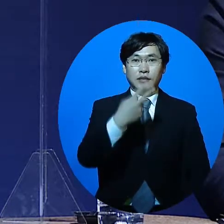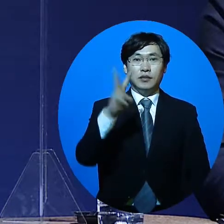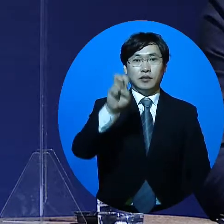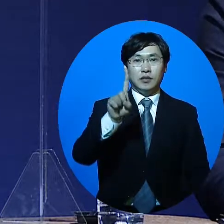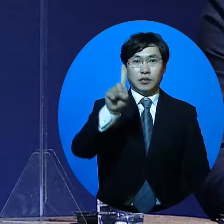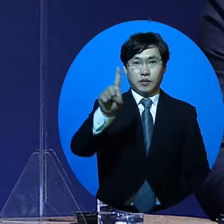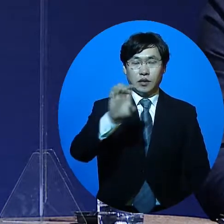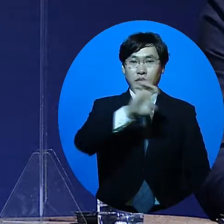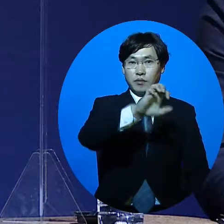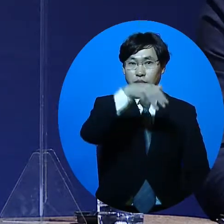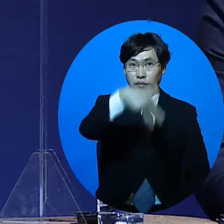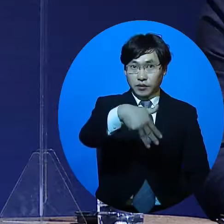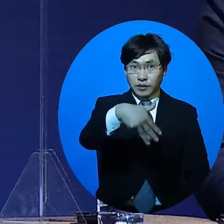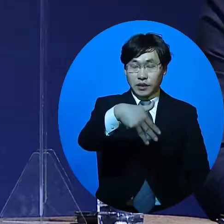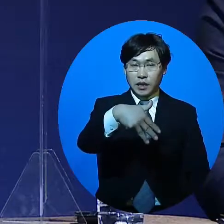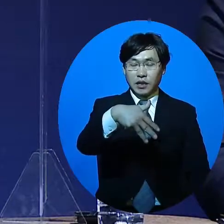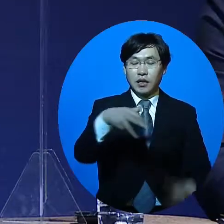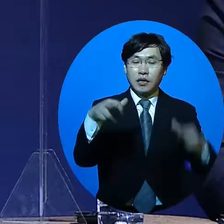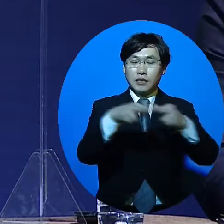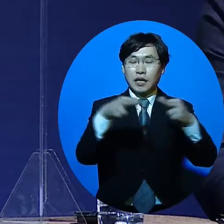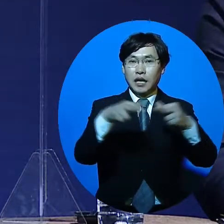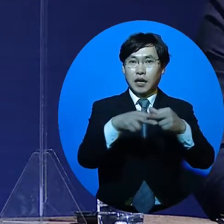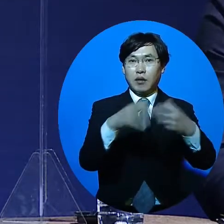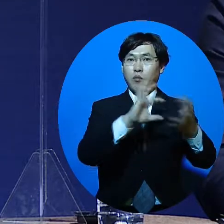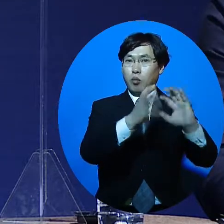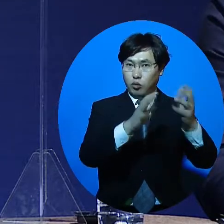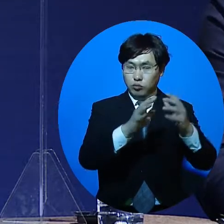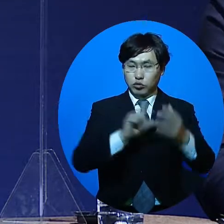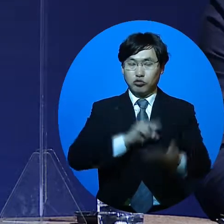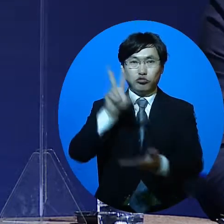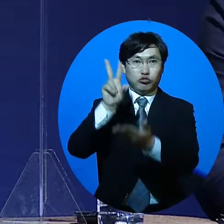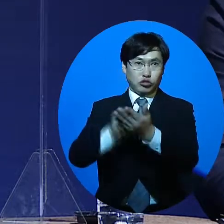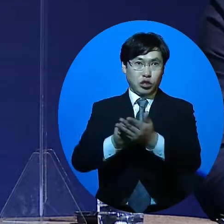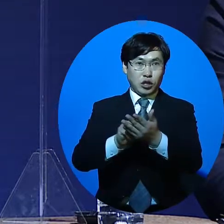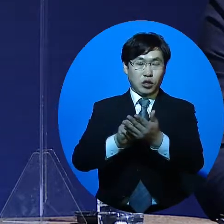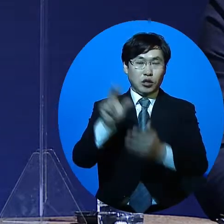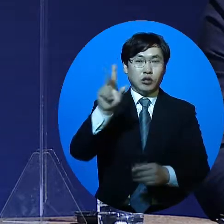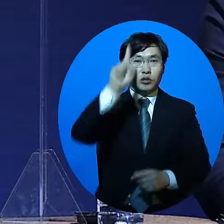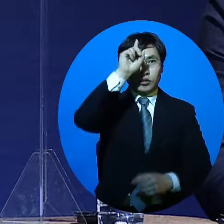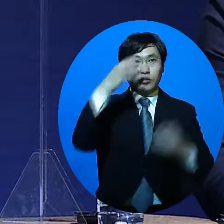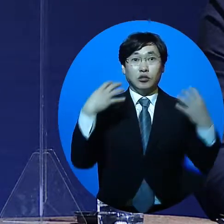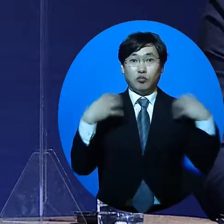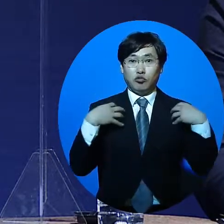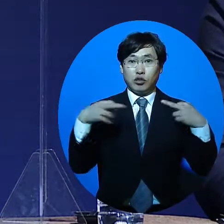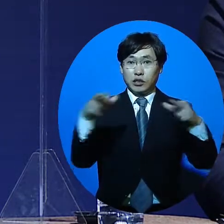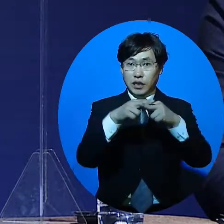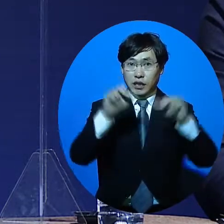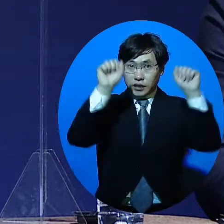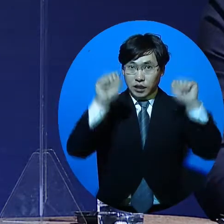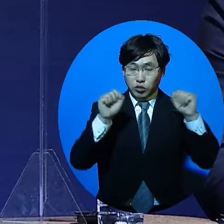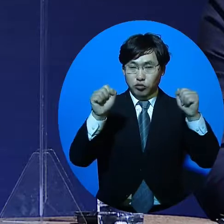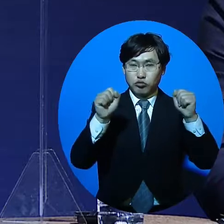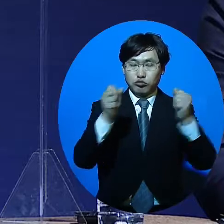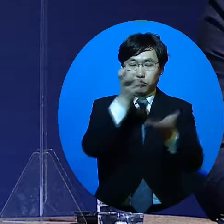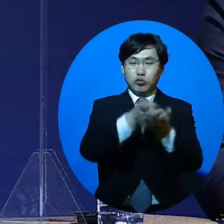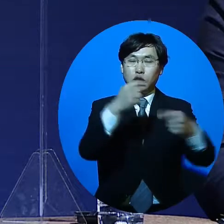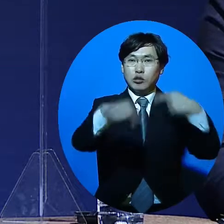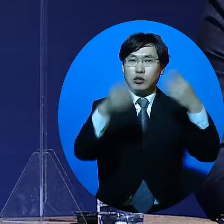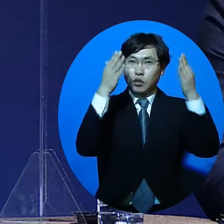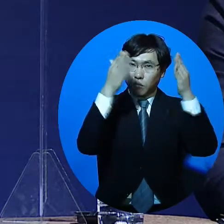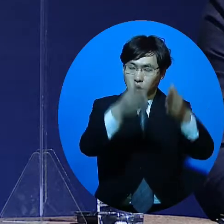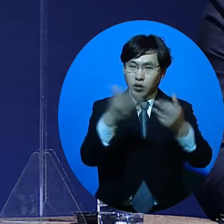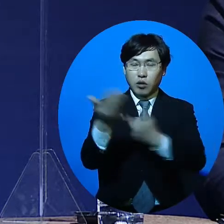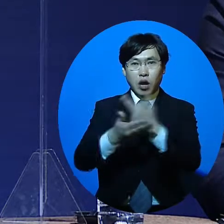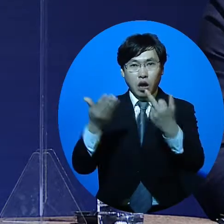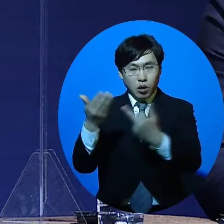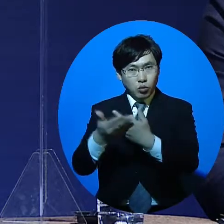2021년 평창장애인 스포츠 발전 포럼으로서 주제는 정부의 장애인 체육 정책 방향과 강원도 대응 방안이